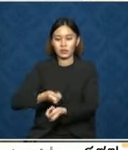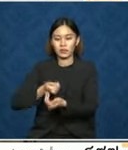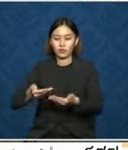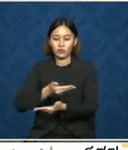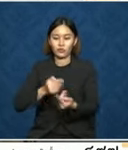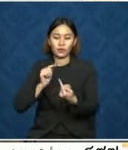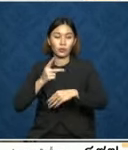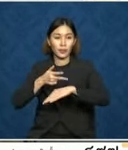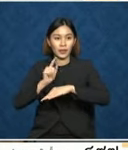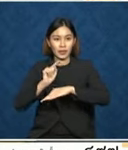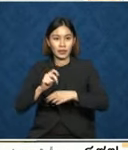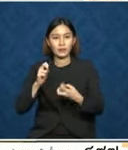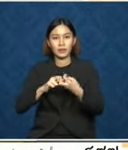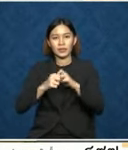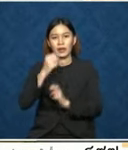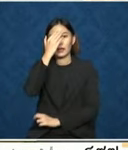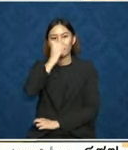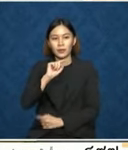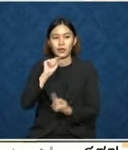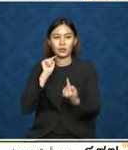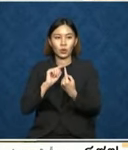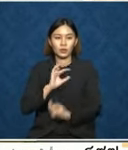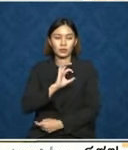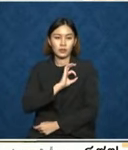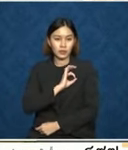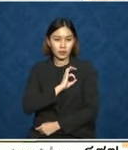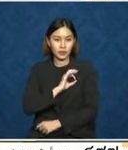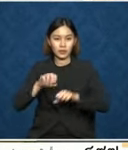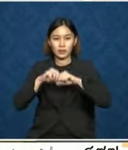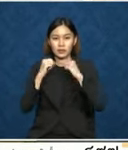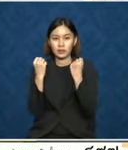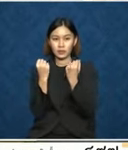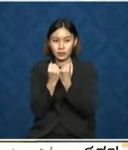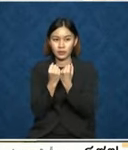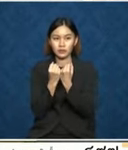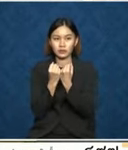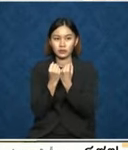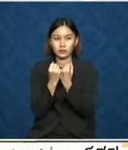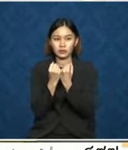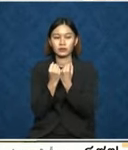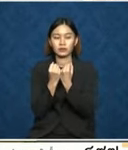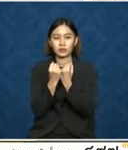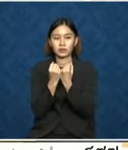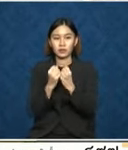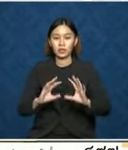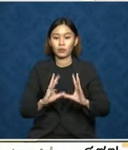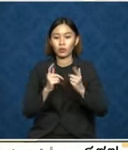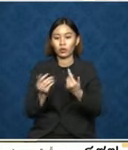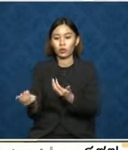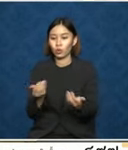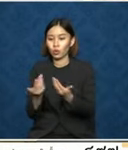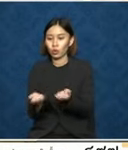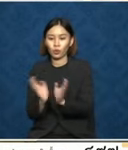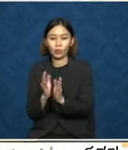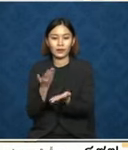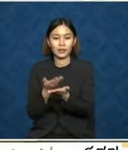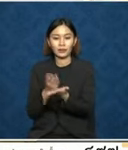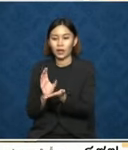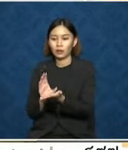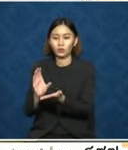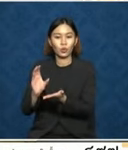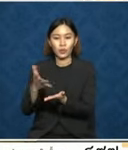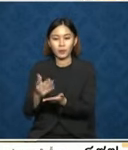ครับปัญหาเกิดจากหลังจากที่สมาชิกของสมาคมชกิจสงเคราะห์ได้ 4ชุลงแล้วทายญาติหรือครอบครัวไม่ได้รับเงินสงเคราะห์ตาม